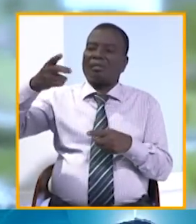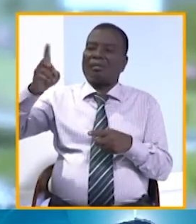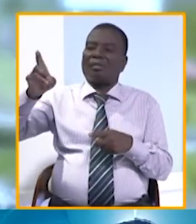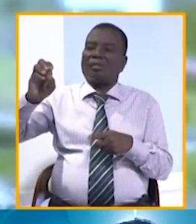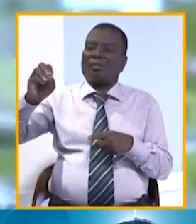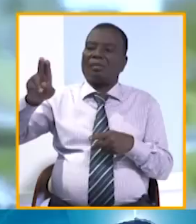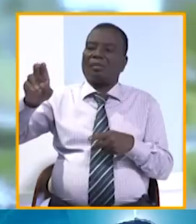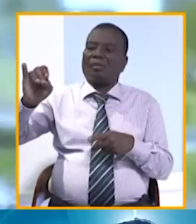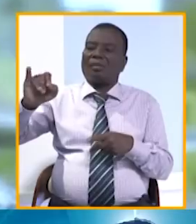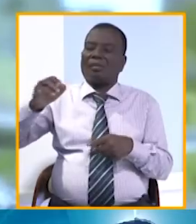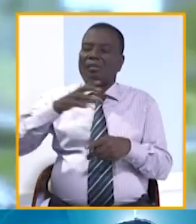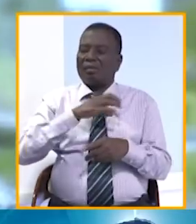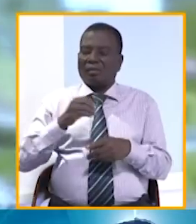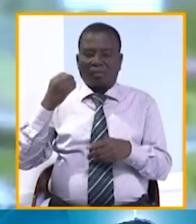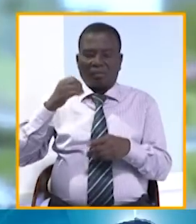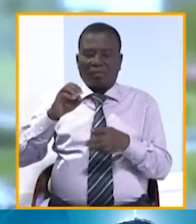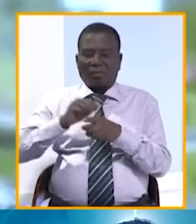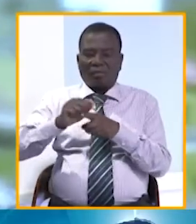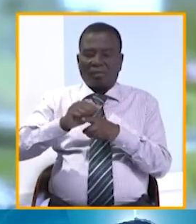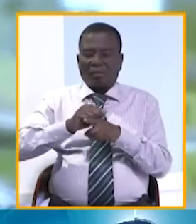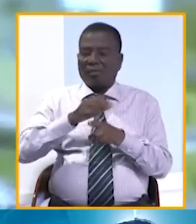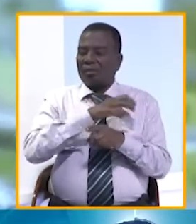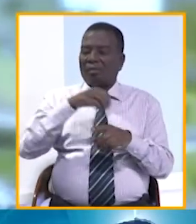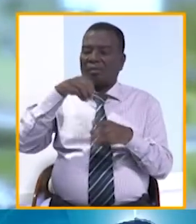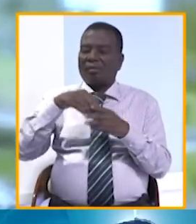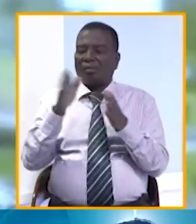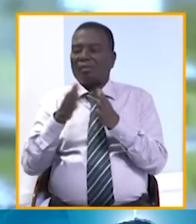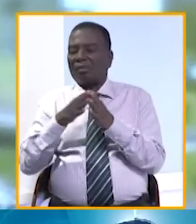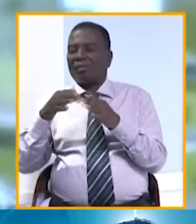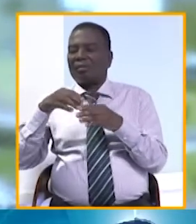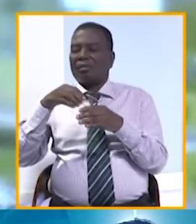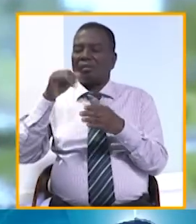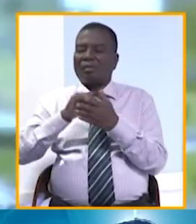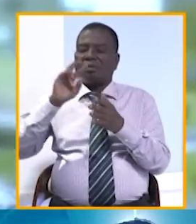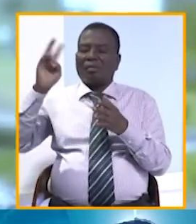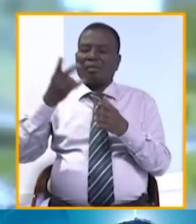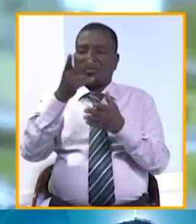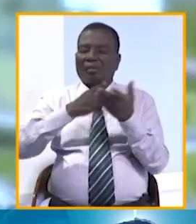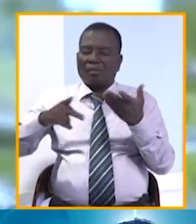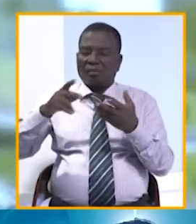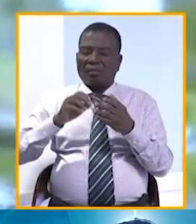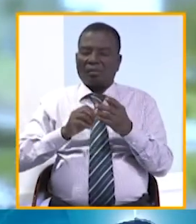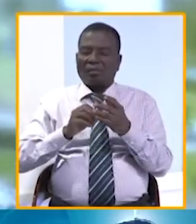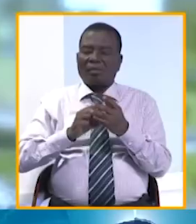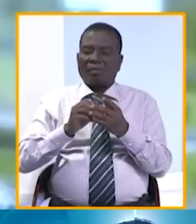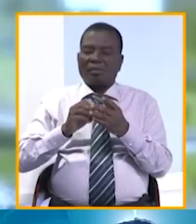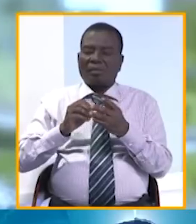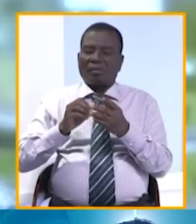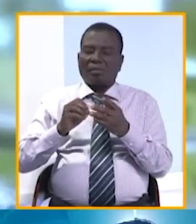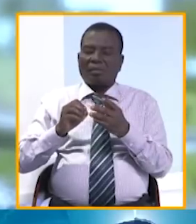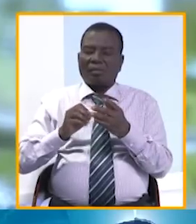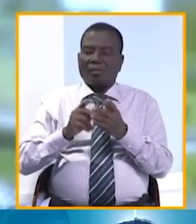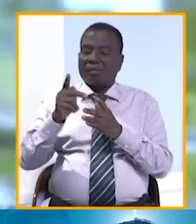atelier pour une formation qui s'est tenue à la salle de réunion de la sous-préfecture. Cet atelier constitue la deuxième phase du processus de conciliation,